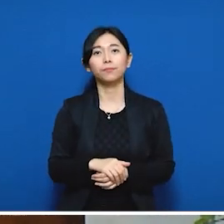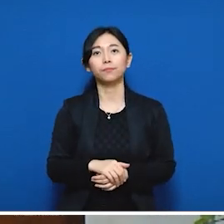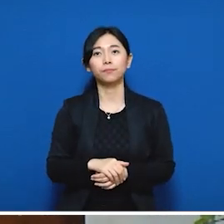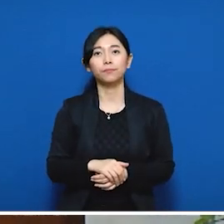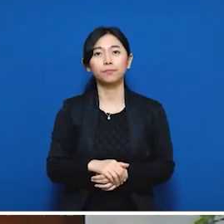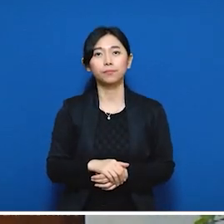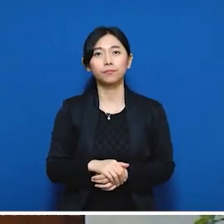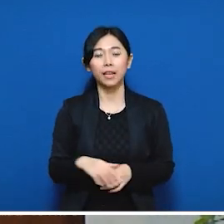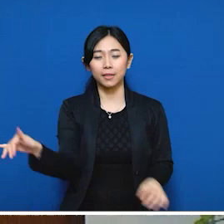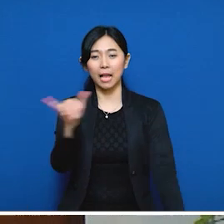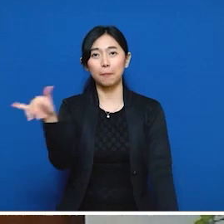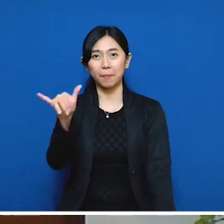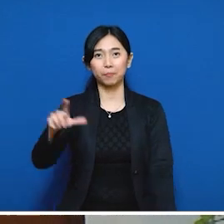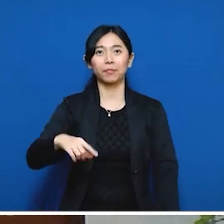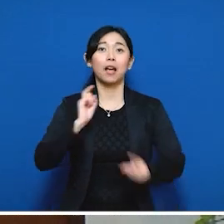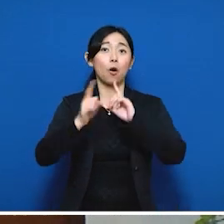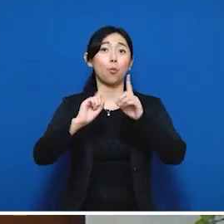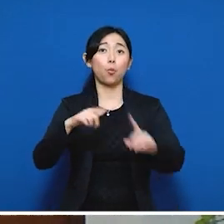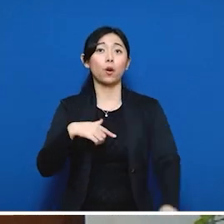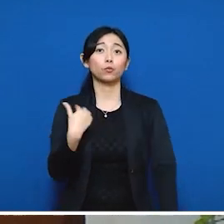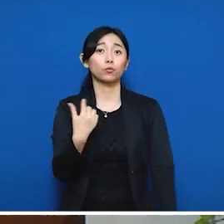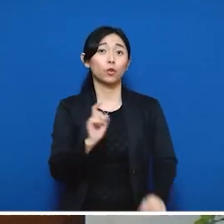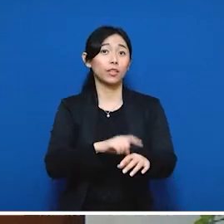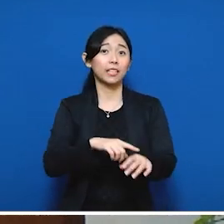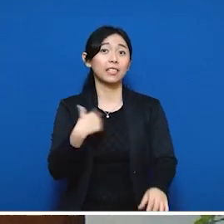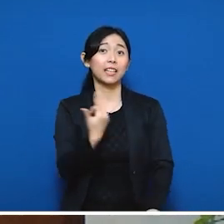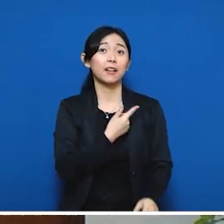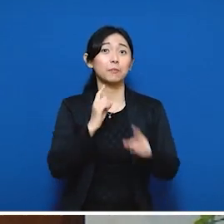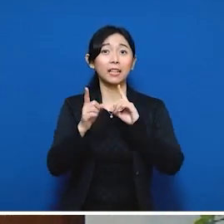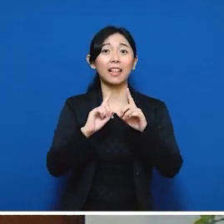Demikian juga ketika kita mengatakan kata shalom.